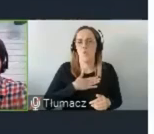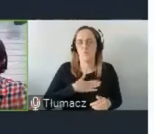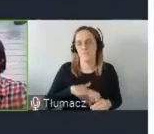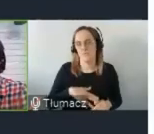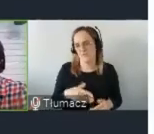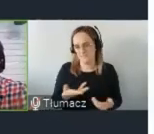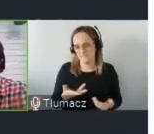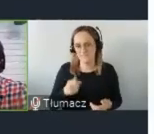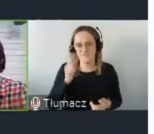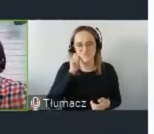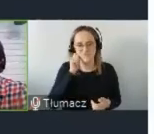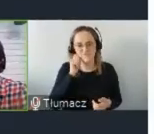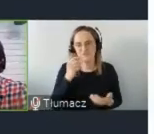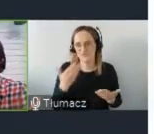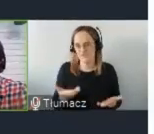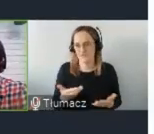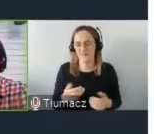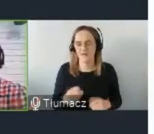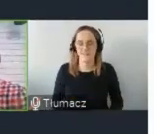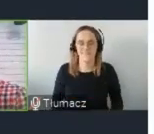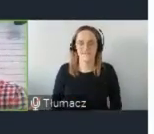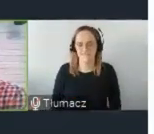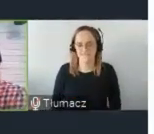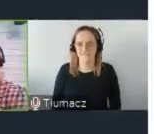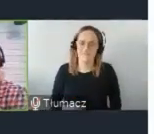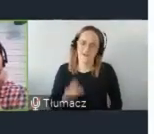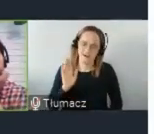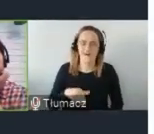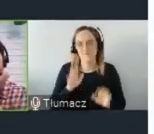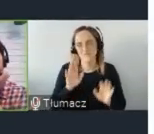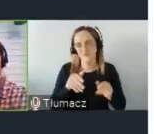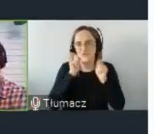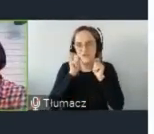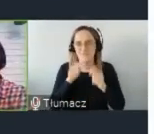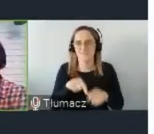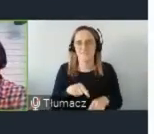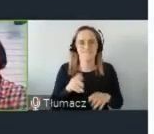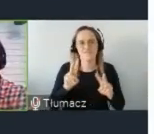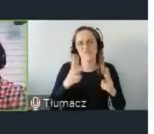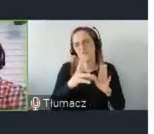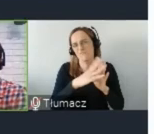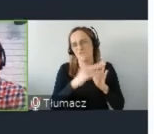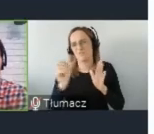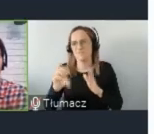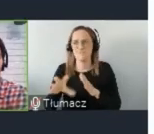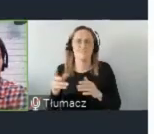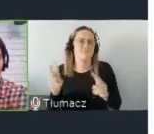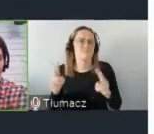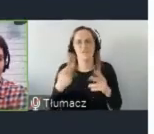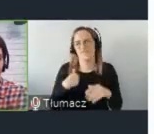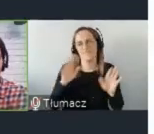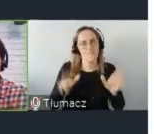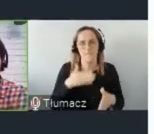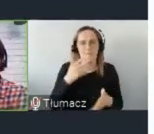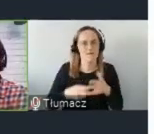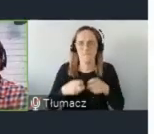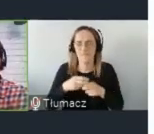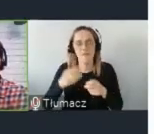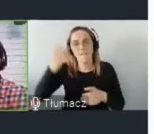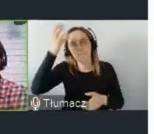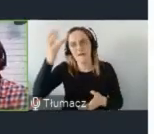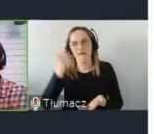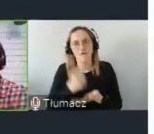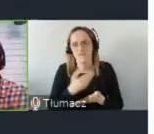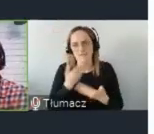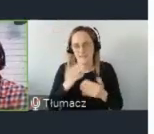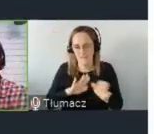tą naszą sympatyczną dziewczynkę? A niech będzie. Pewnie jakieś zdjęcie z Pexelsów albo Pixabaya, więc bez problemu z prawami autorskimi.